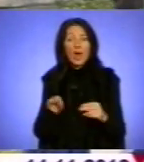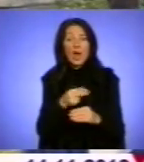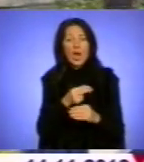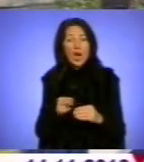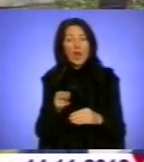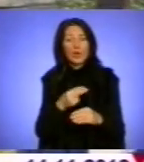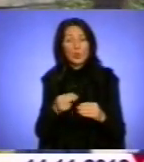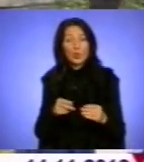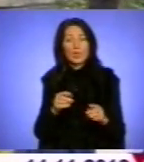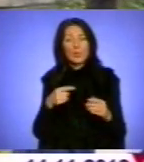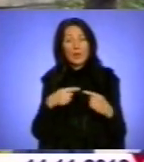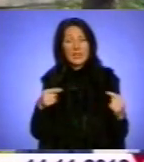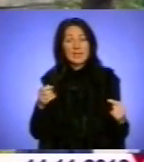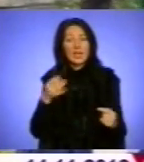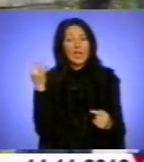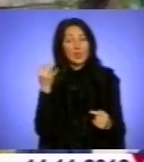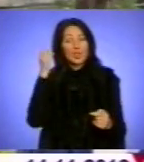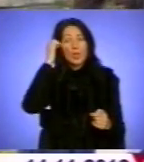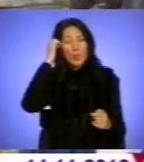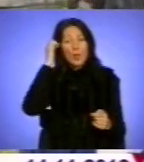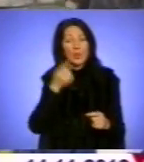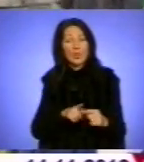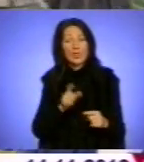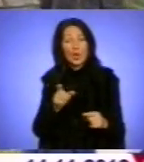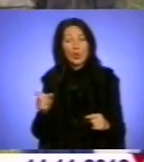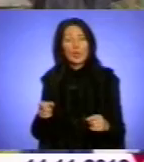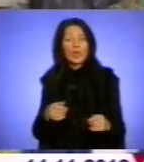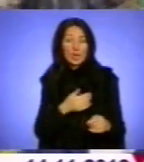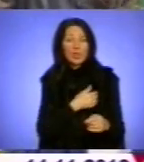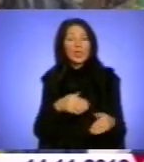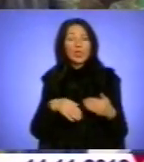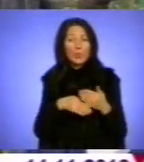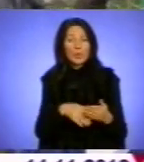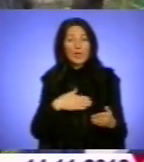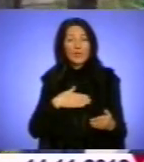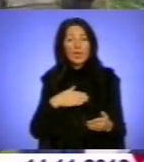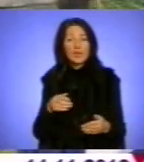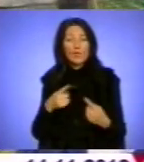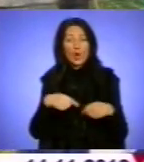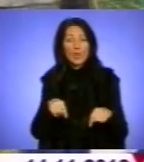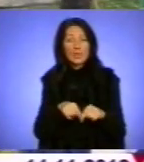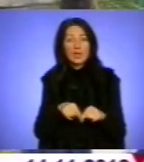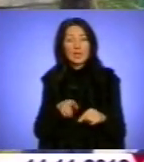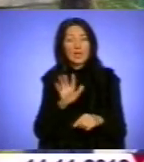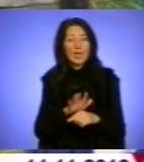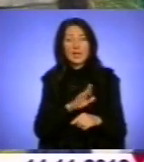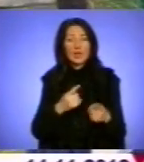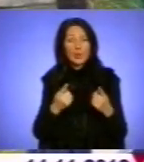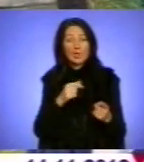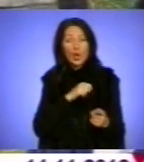пам'яток. І ці люди залюбки зголосилися, адже в нас в організації, якщо є наказ, він не обговорюється, але люди самі розуміють,